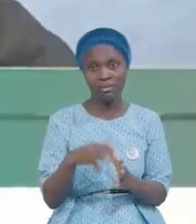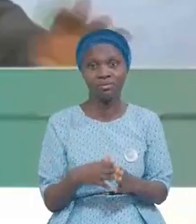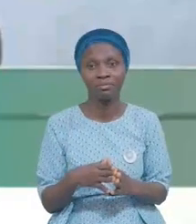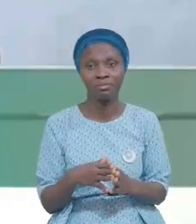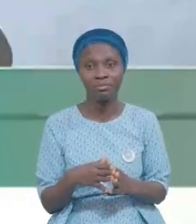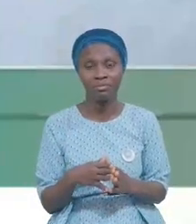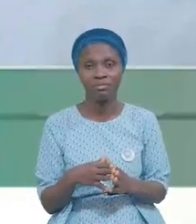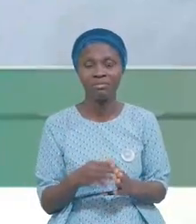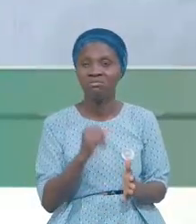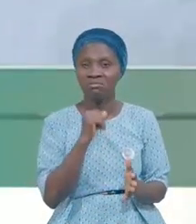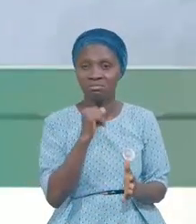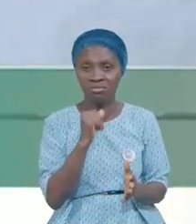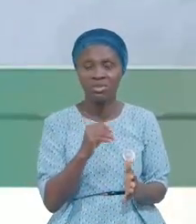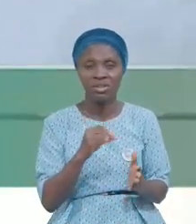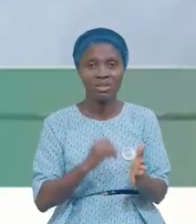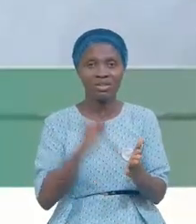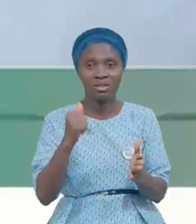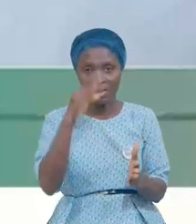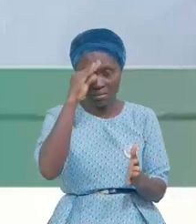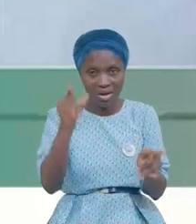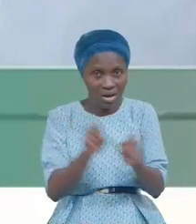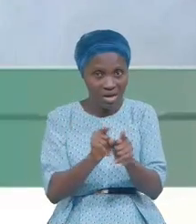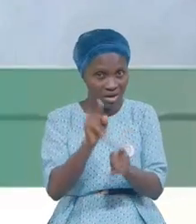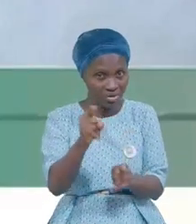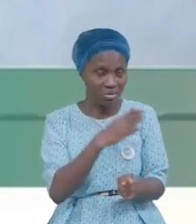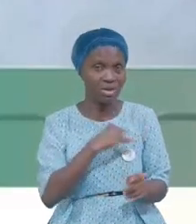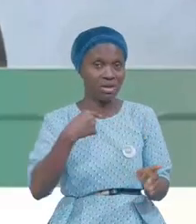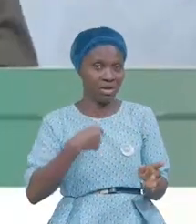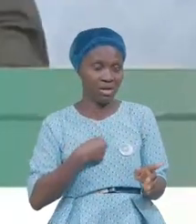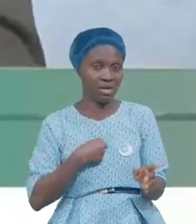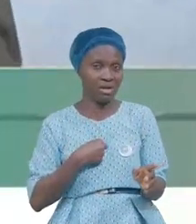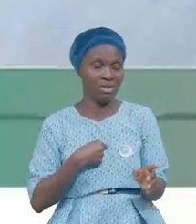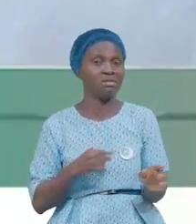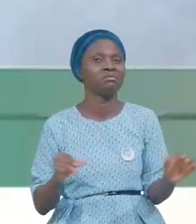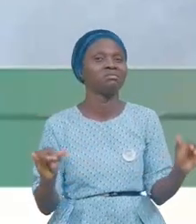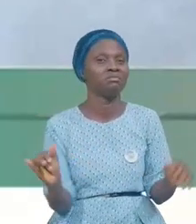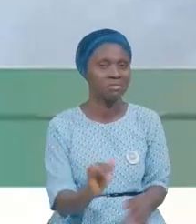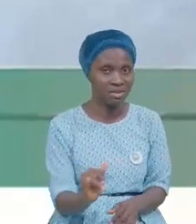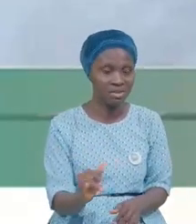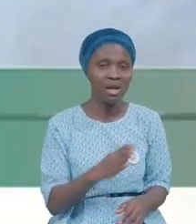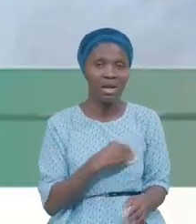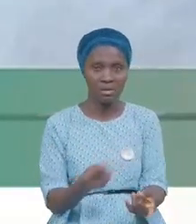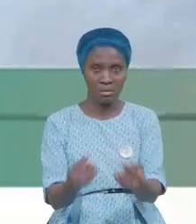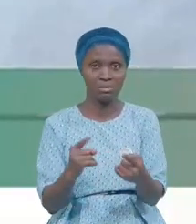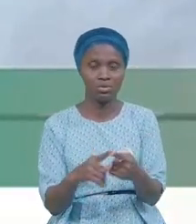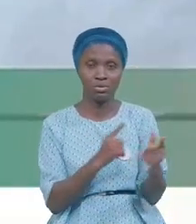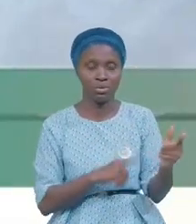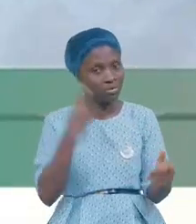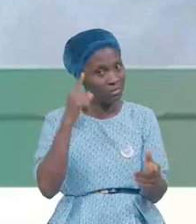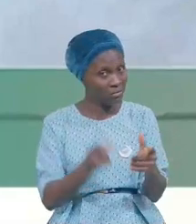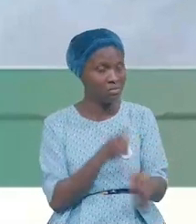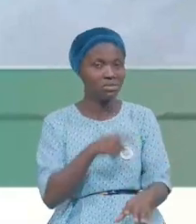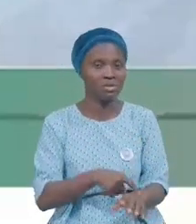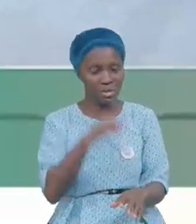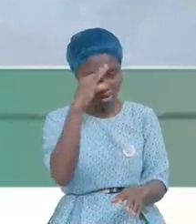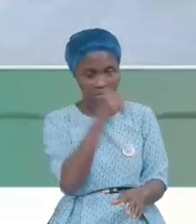homme élevé. C'est un homme comme vous et moi, ordinaire. Et il est venu au Seigneur pour la première fois. Il voulait la guérison,